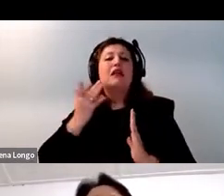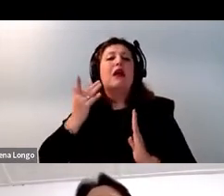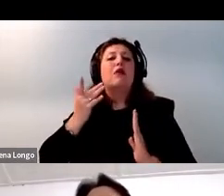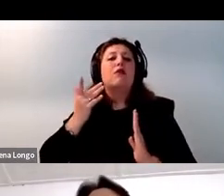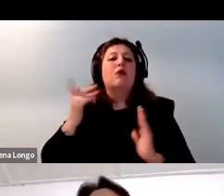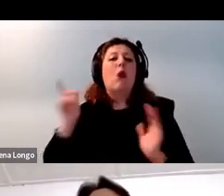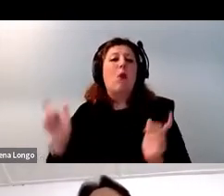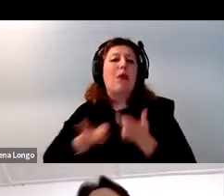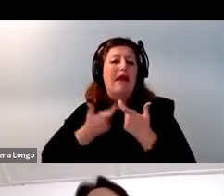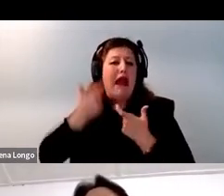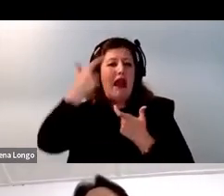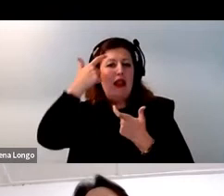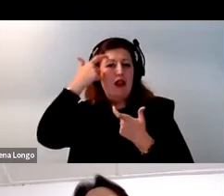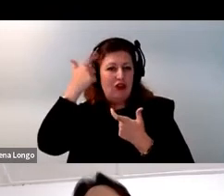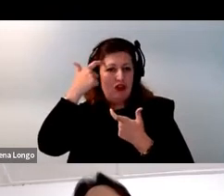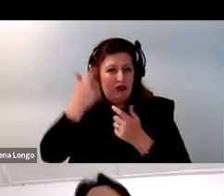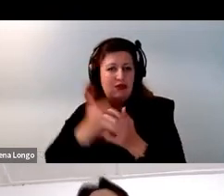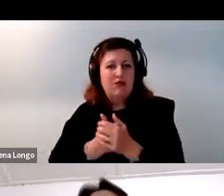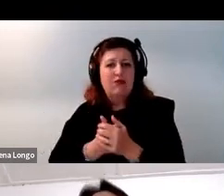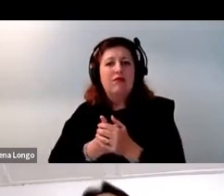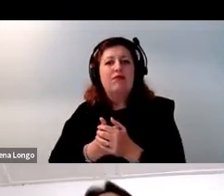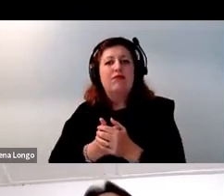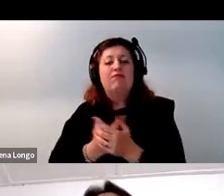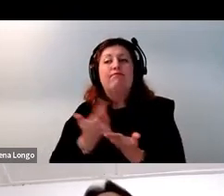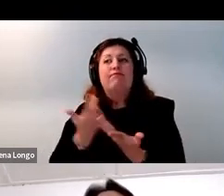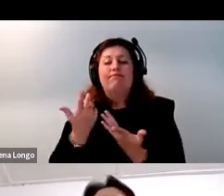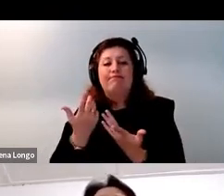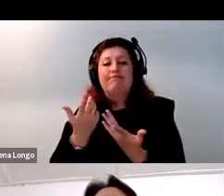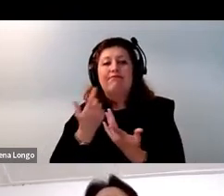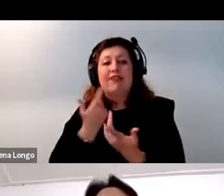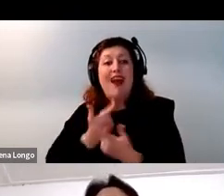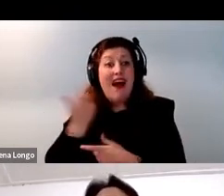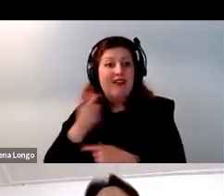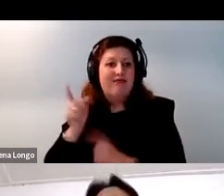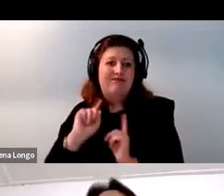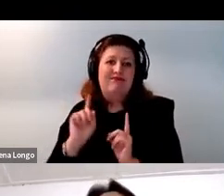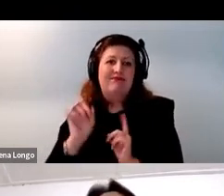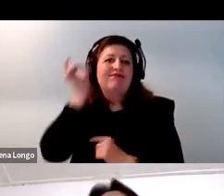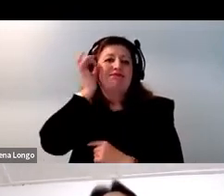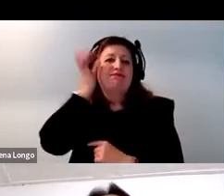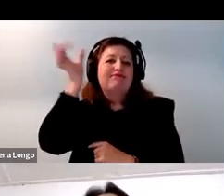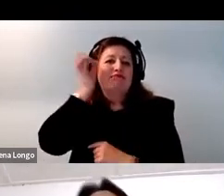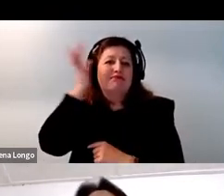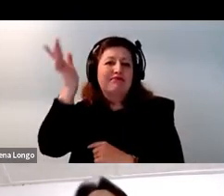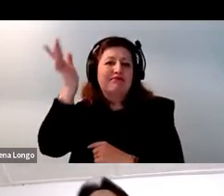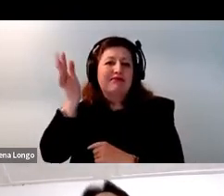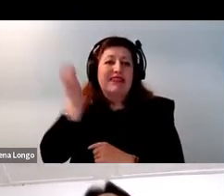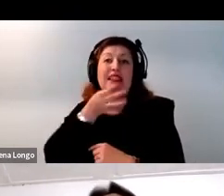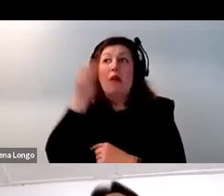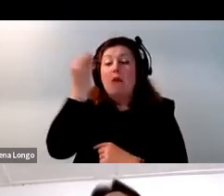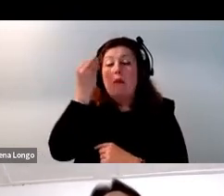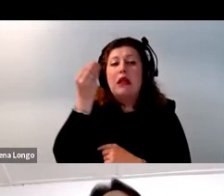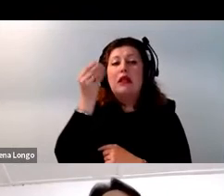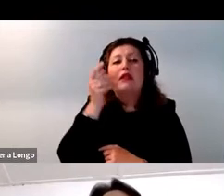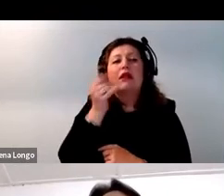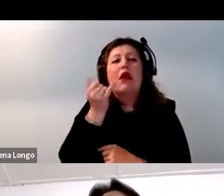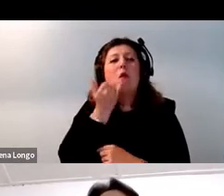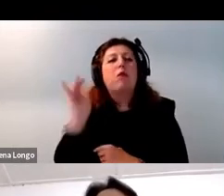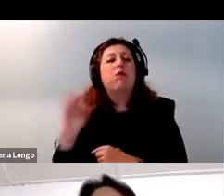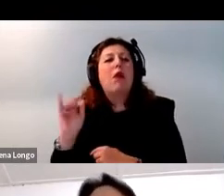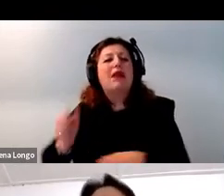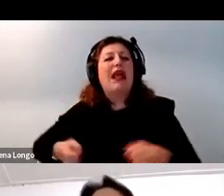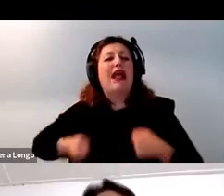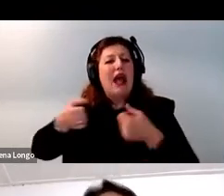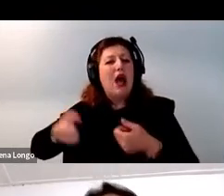cerebrali, sono poco frequenti, quindi è difficile vedere dei bambini in realtà in carrozzina